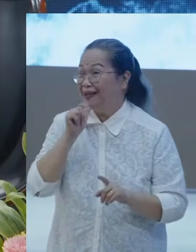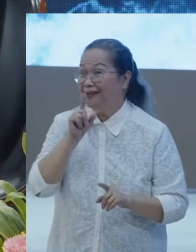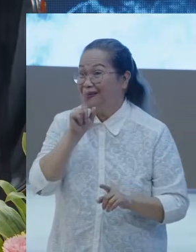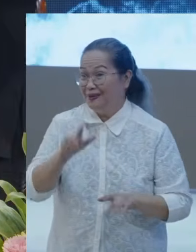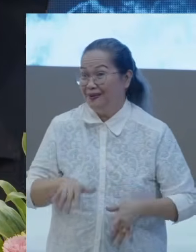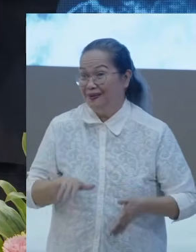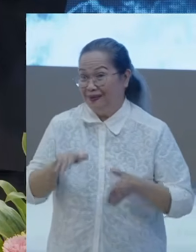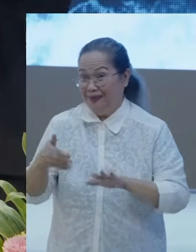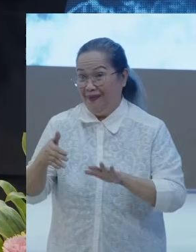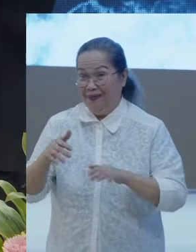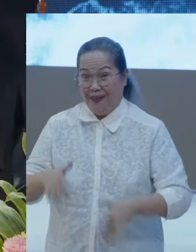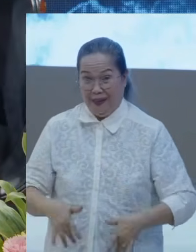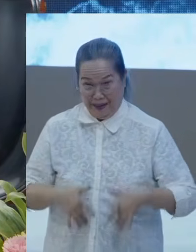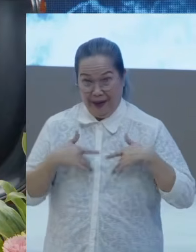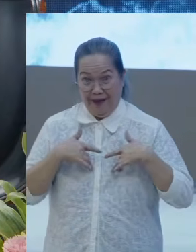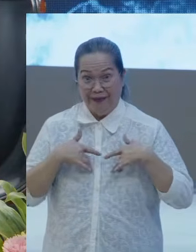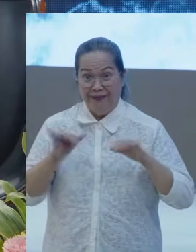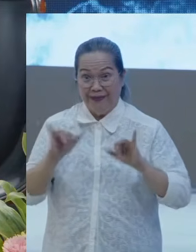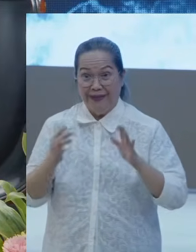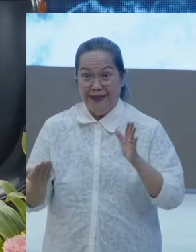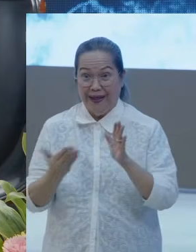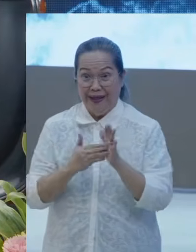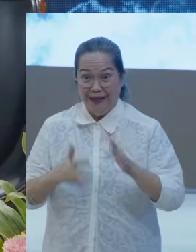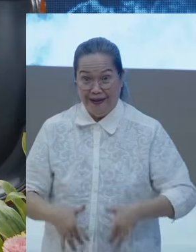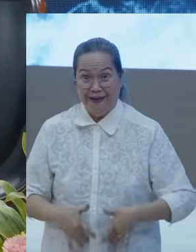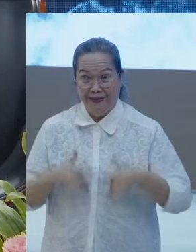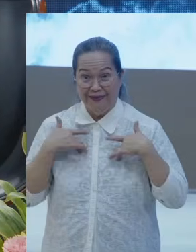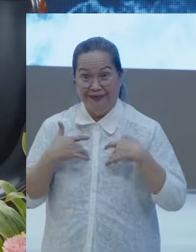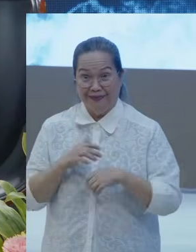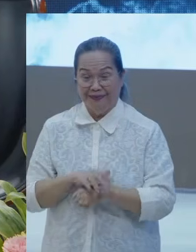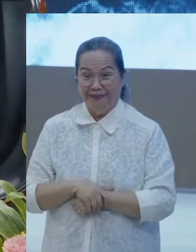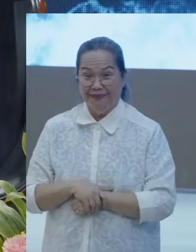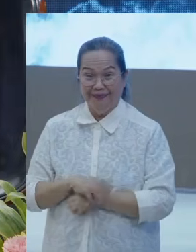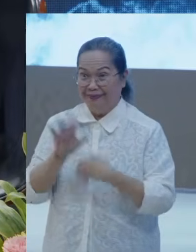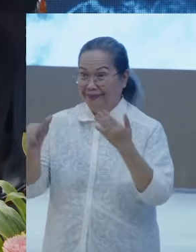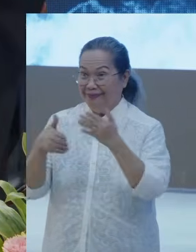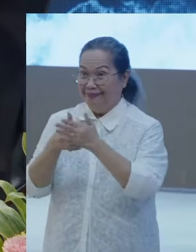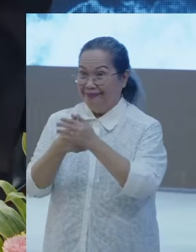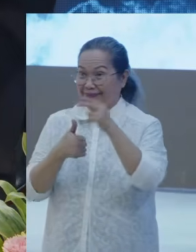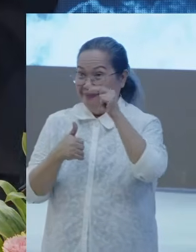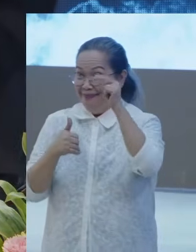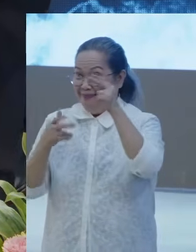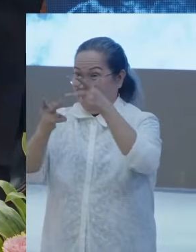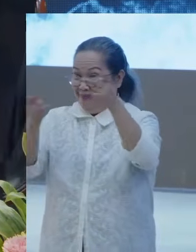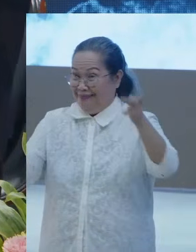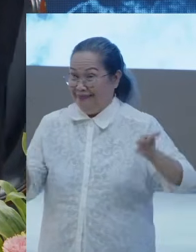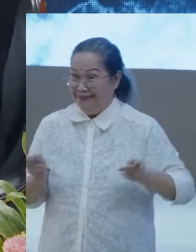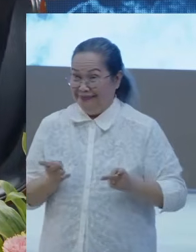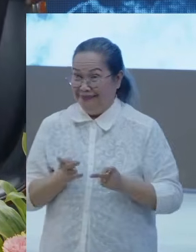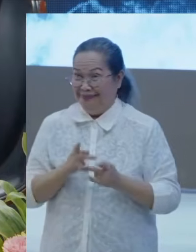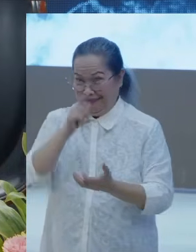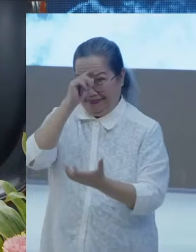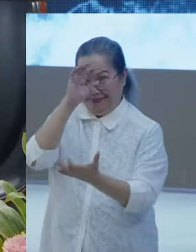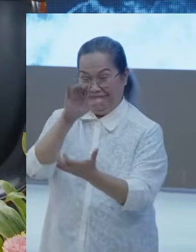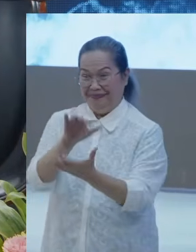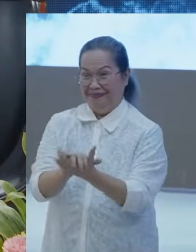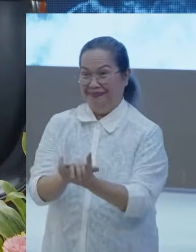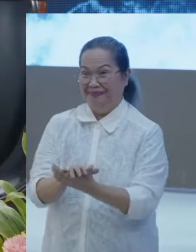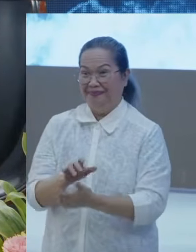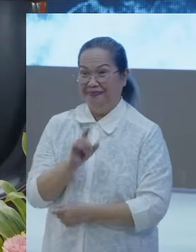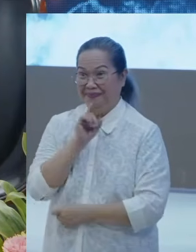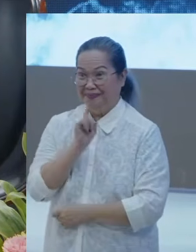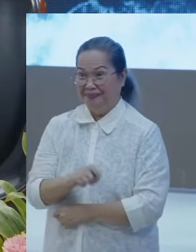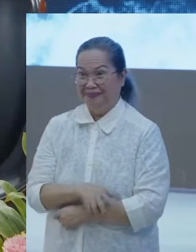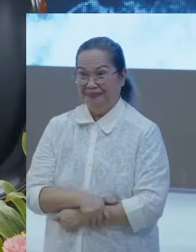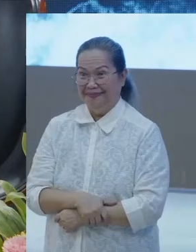Pero sa sarili niya, para siyang nabuhay na maguli. At ang buong Nineveh naniwala. Isang hentil na bayan, isang